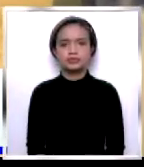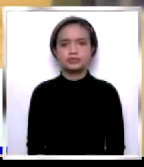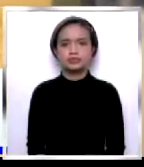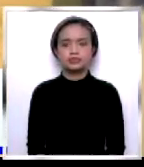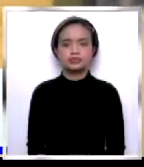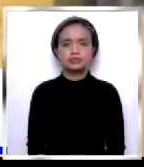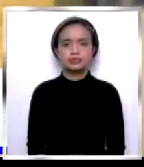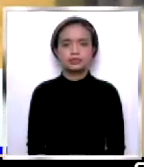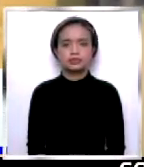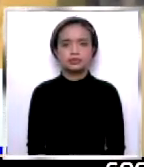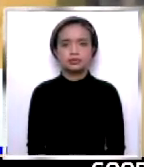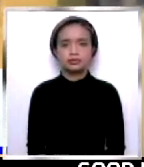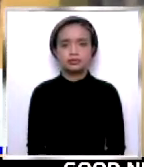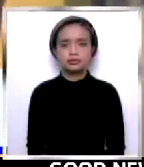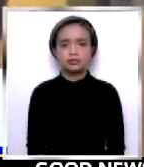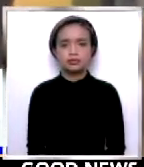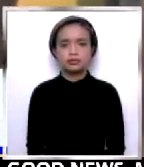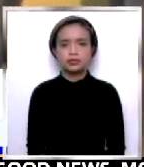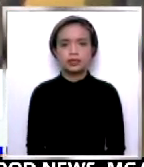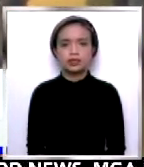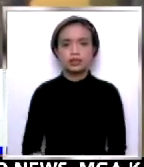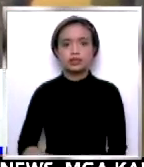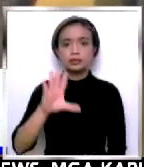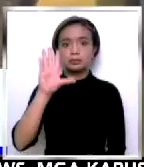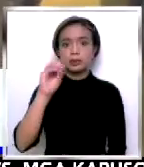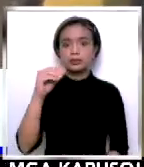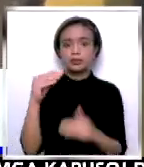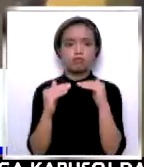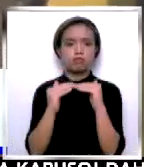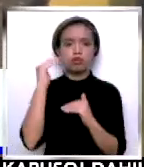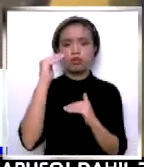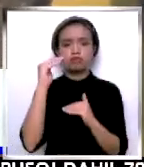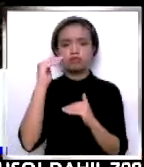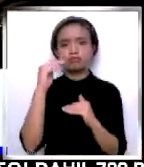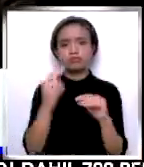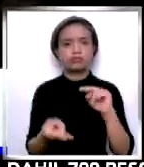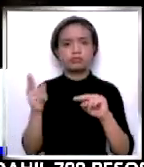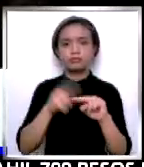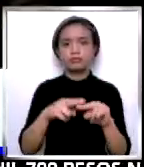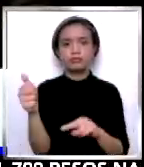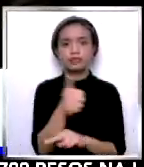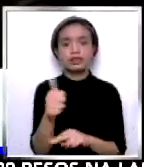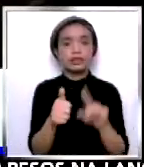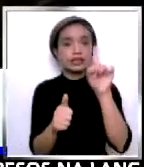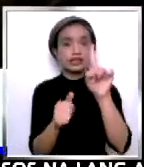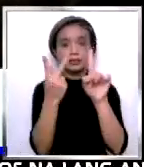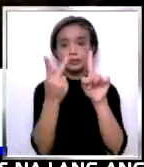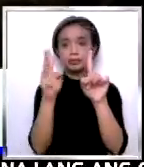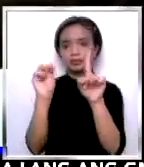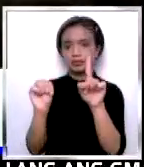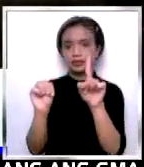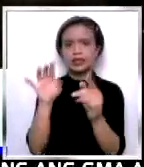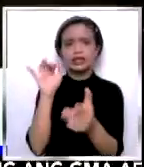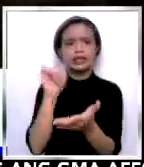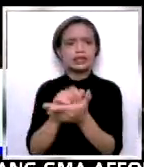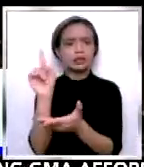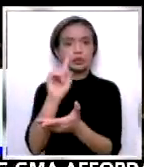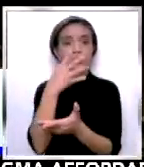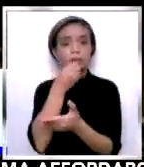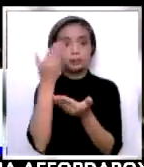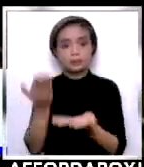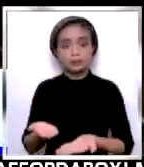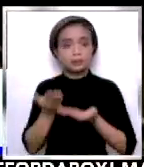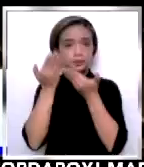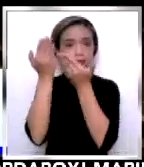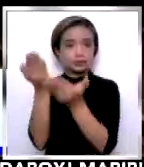Lampas 5 pisong dagdag sa boarding fare at 50 sentimos kada kilometro. Yan daw ang ipinetisyon ng Light Rail Manila Corporation